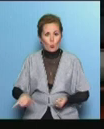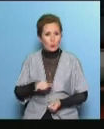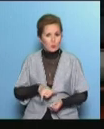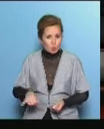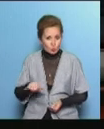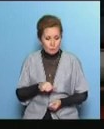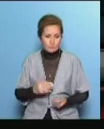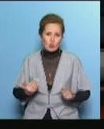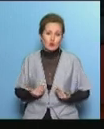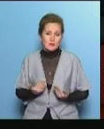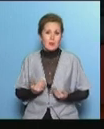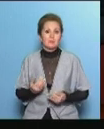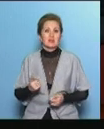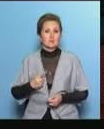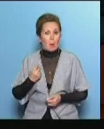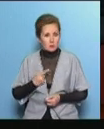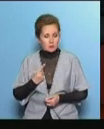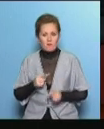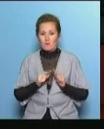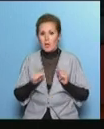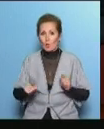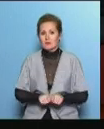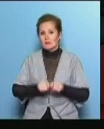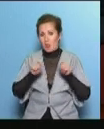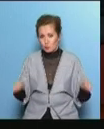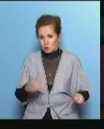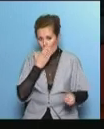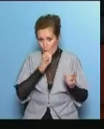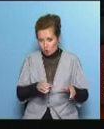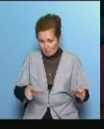Жилищная инспекция в период запуска отопления